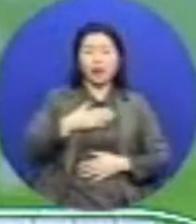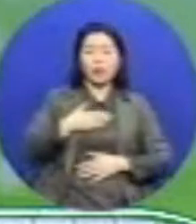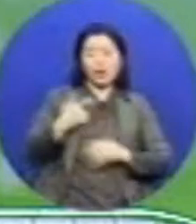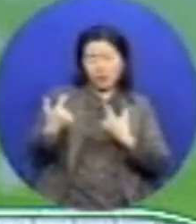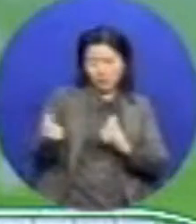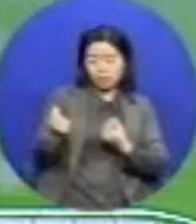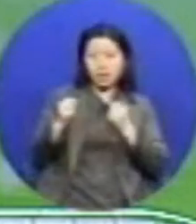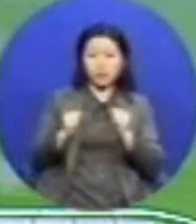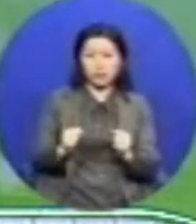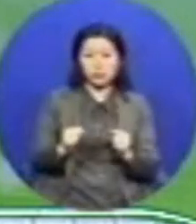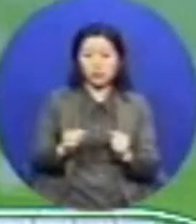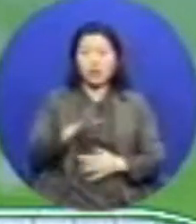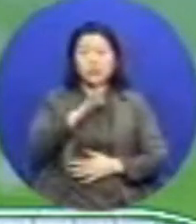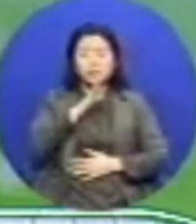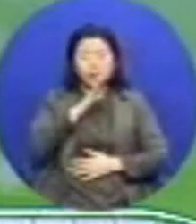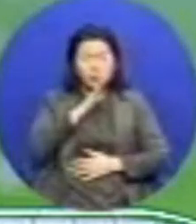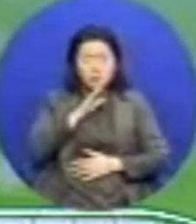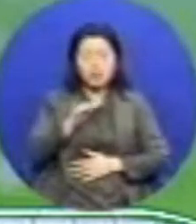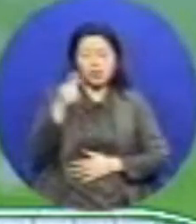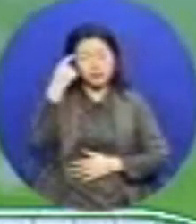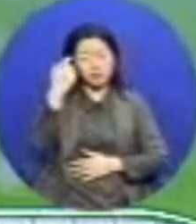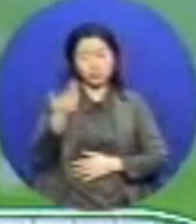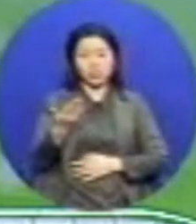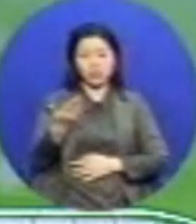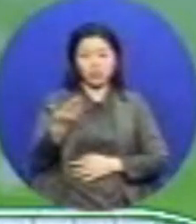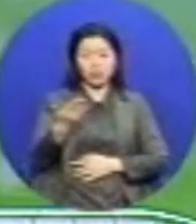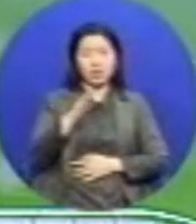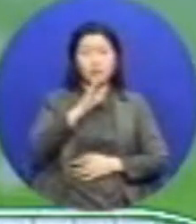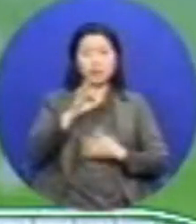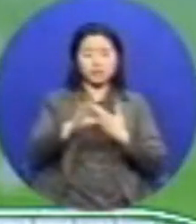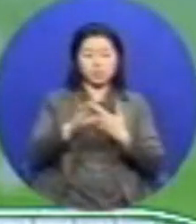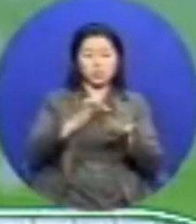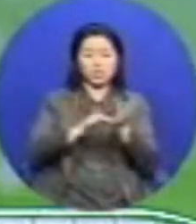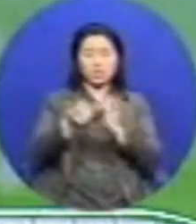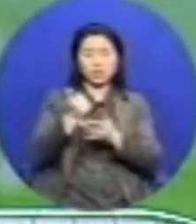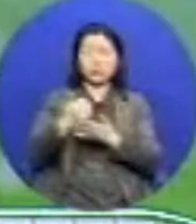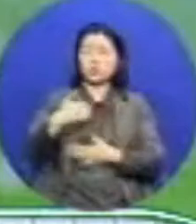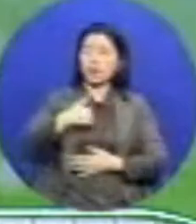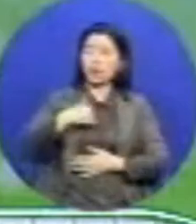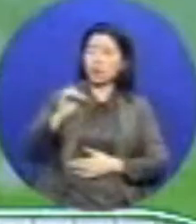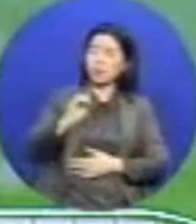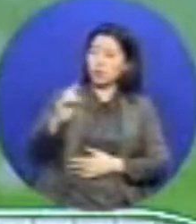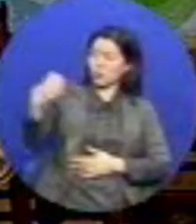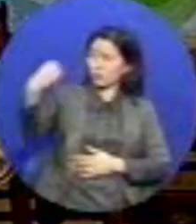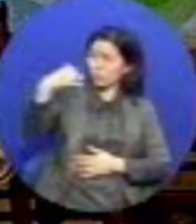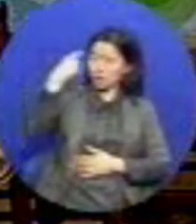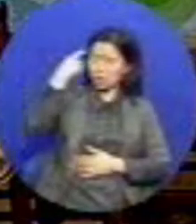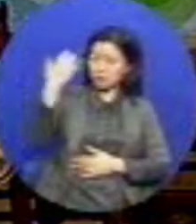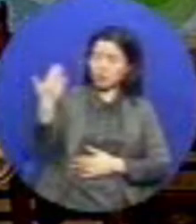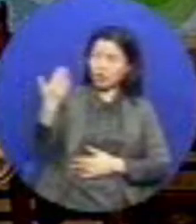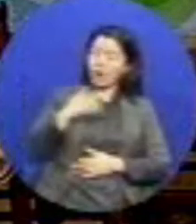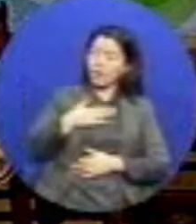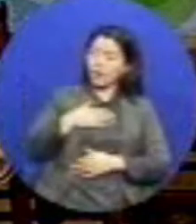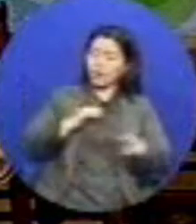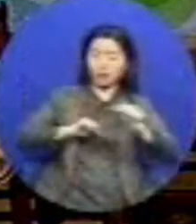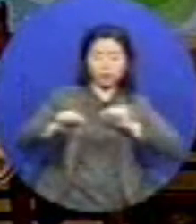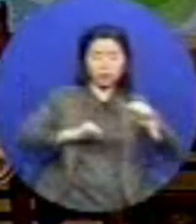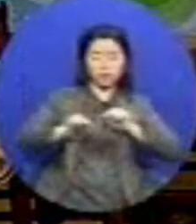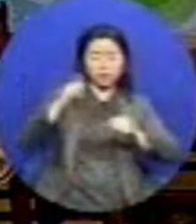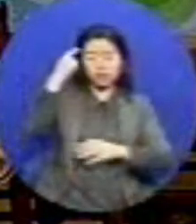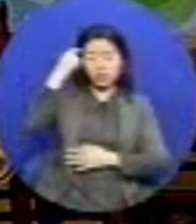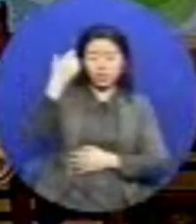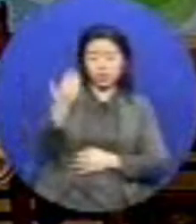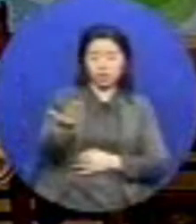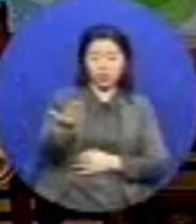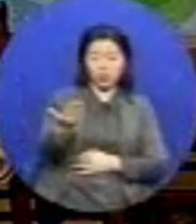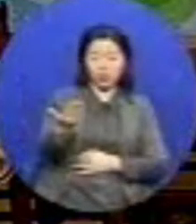정말 그런가 예수님은 그러면 나에게 뭐라고 말씀하시니라 예수님은 지금 내게 어떻게 역사 아시리라 그